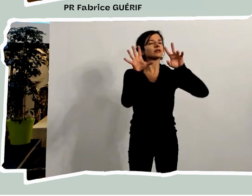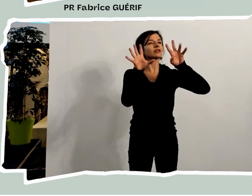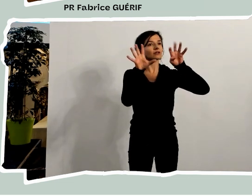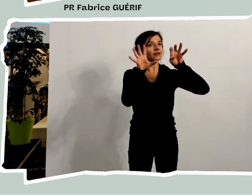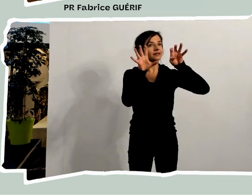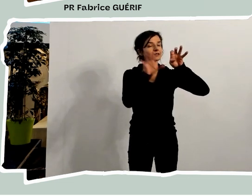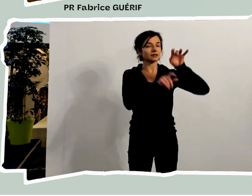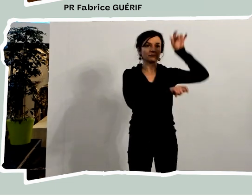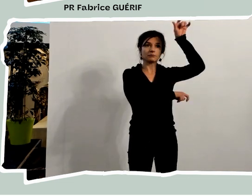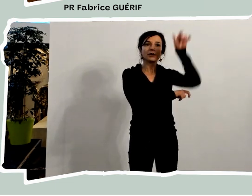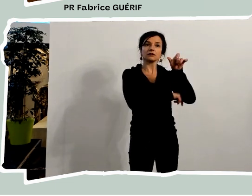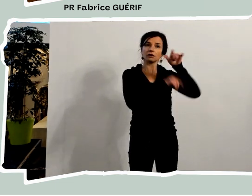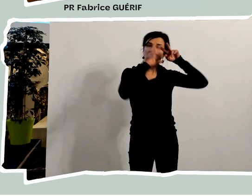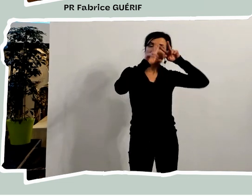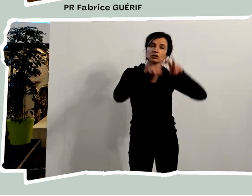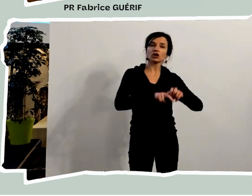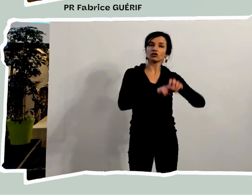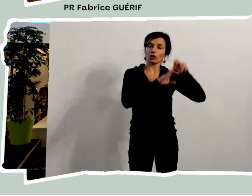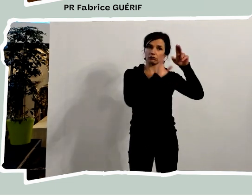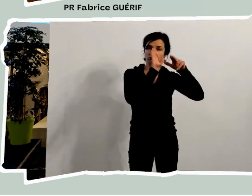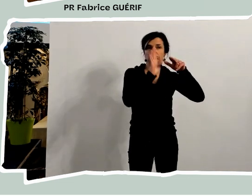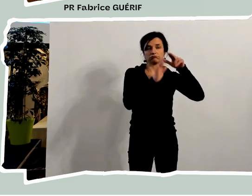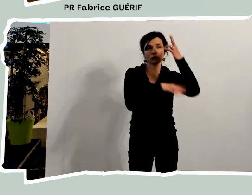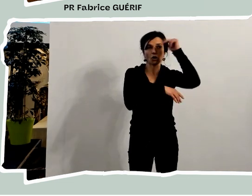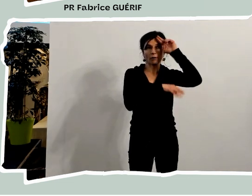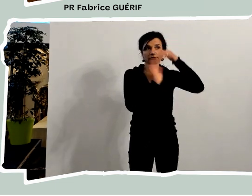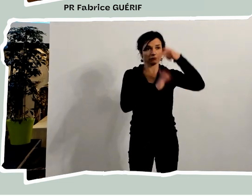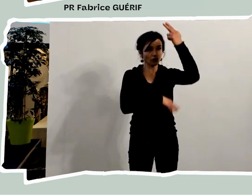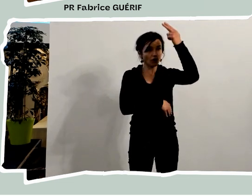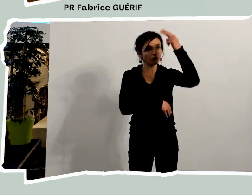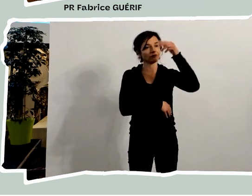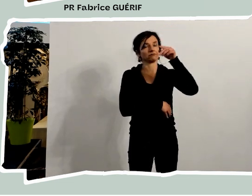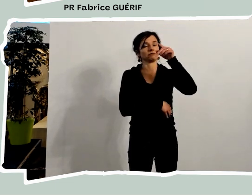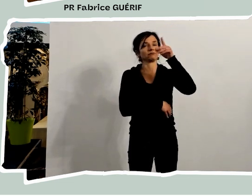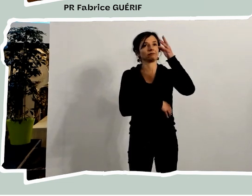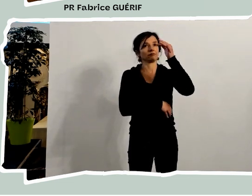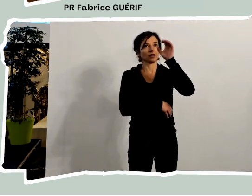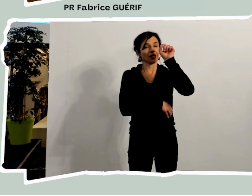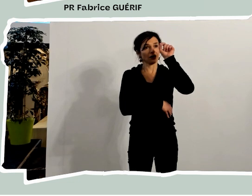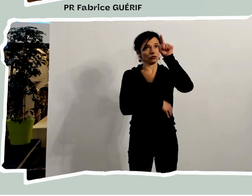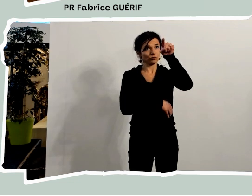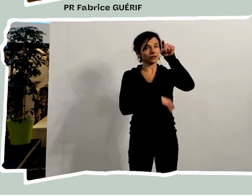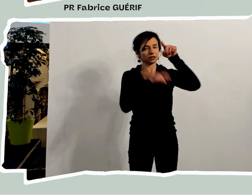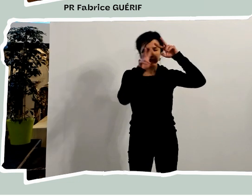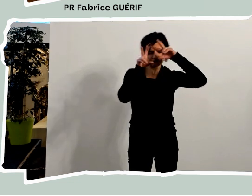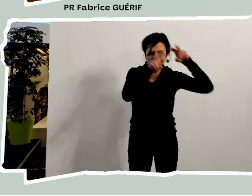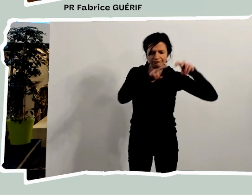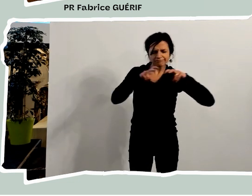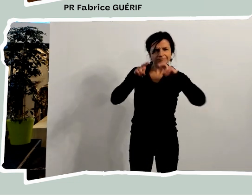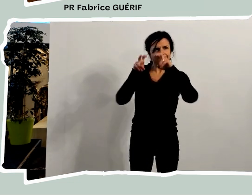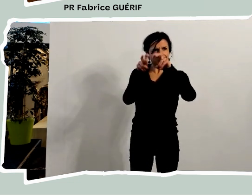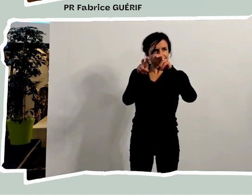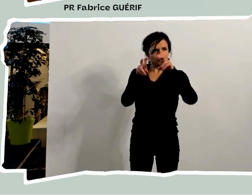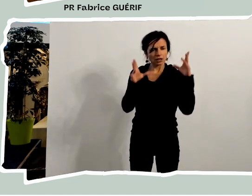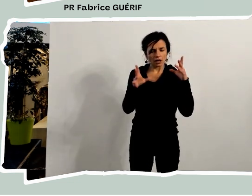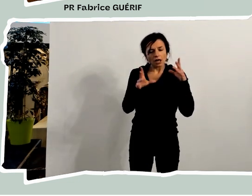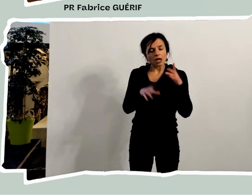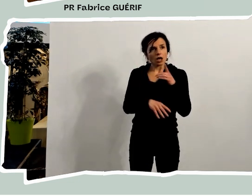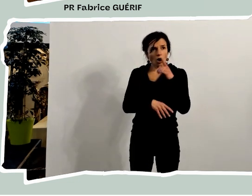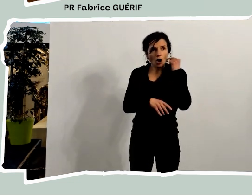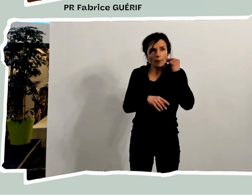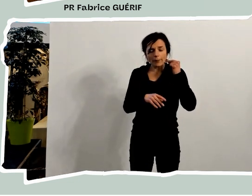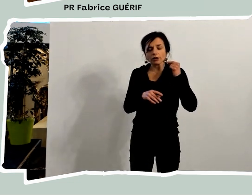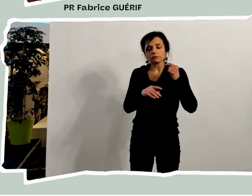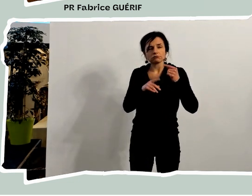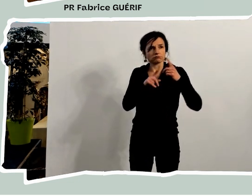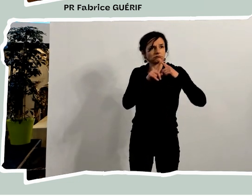un chercheur scandinave qui s'était intéressé à la production de spermatozoïdes dans le temps. Et il